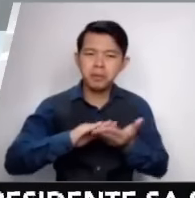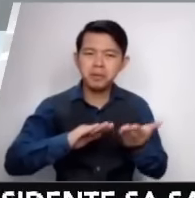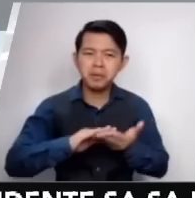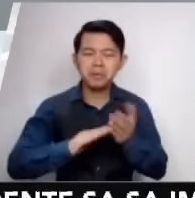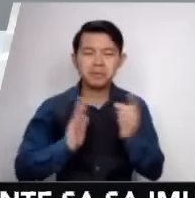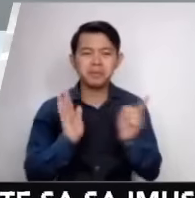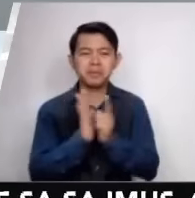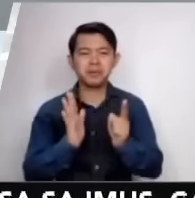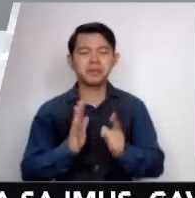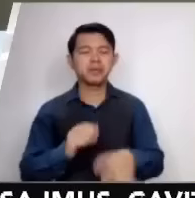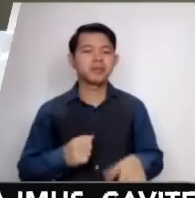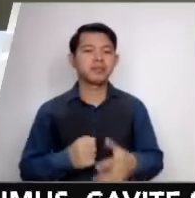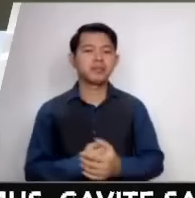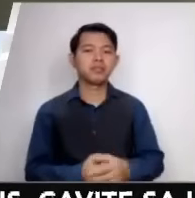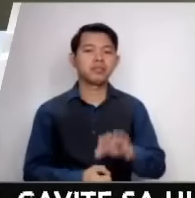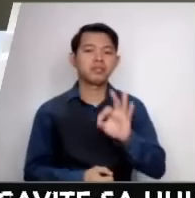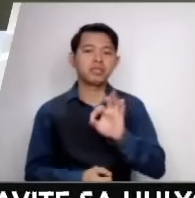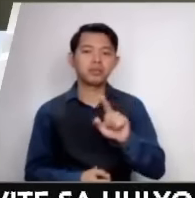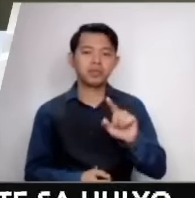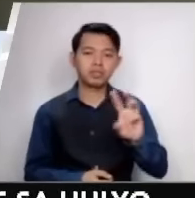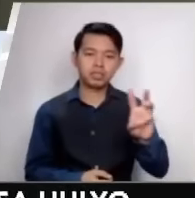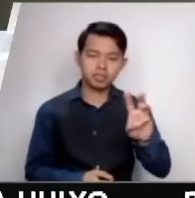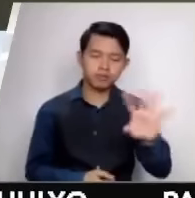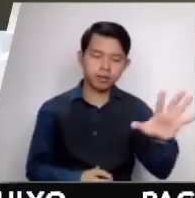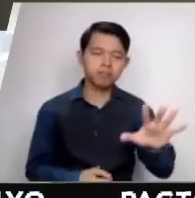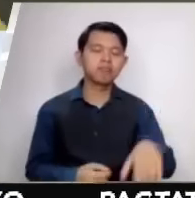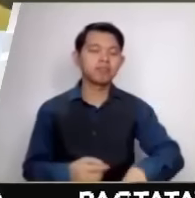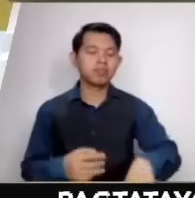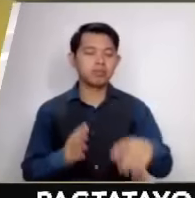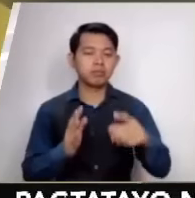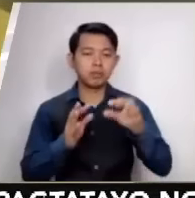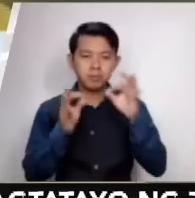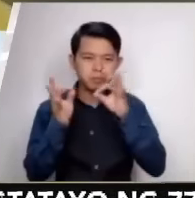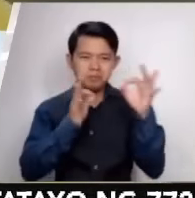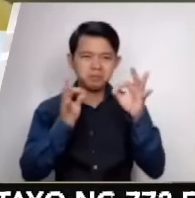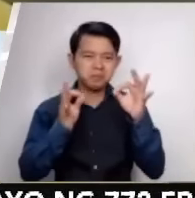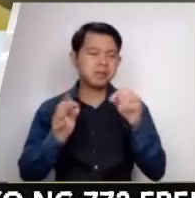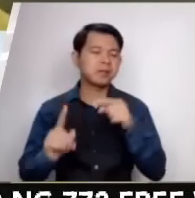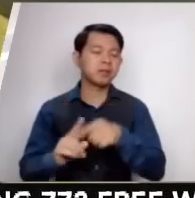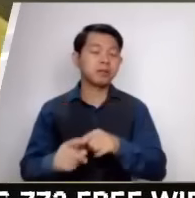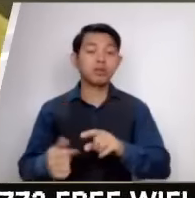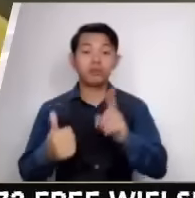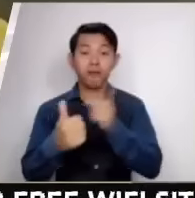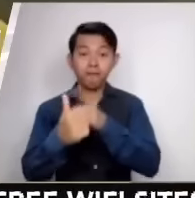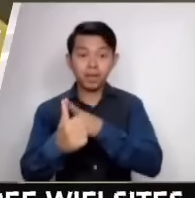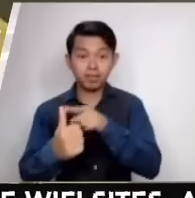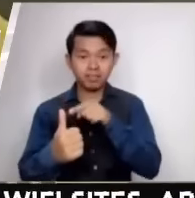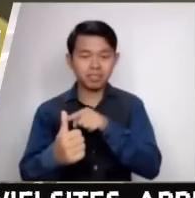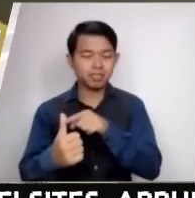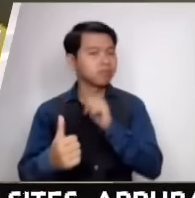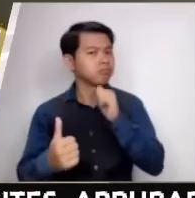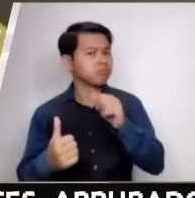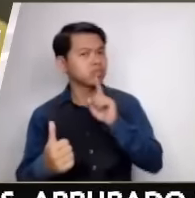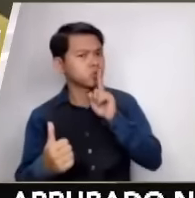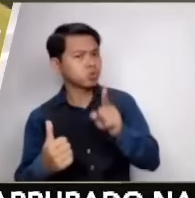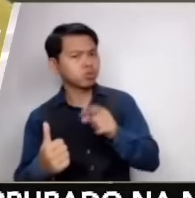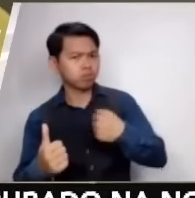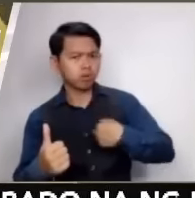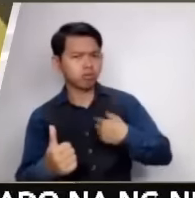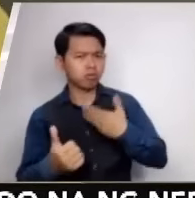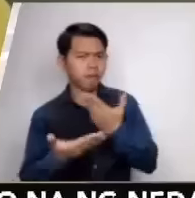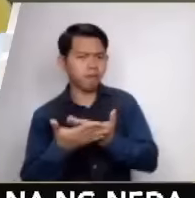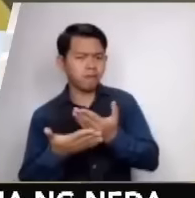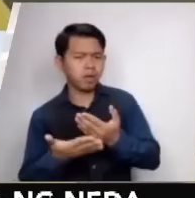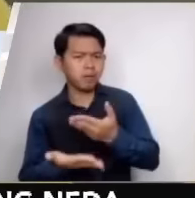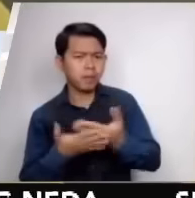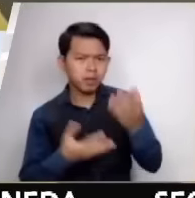9165, illegal drugs. Ang unang naaresong suspect itinanggi ang krimen. Mahal na po kami yung lugaw. Tapos ano lang po